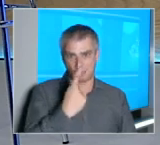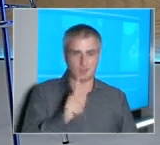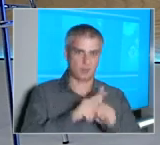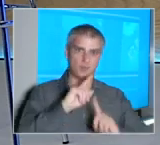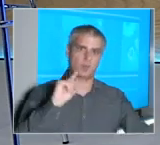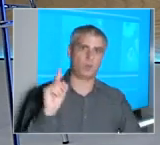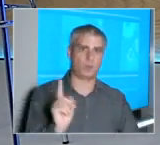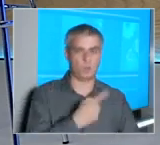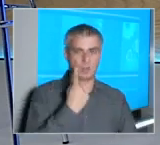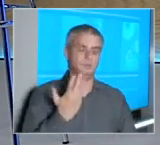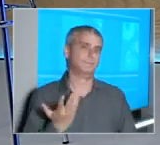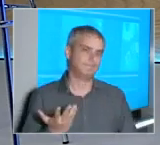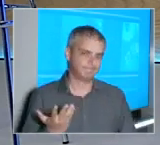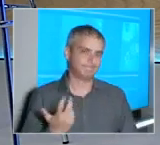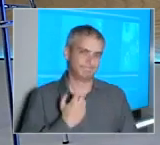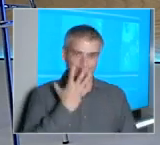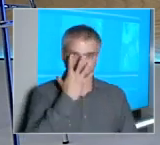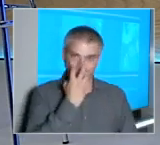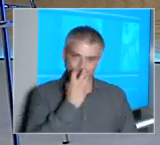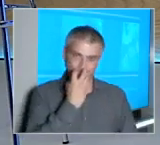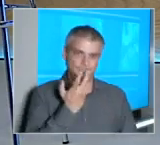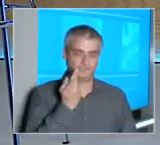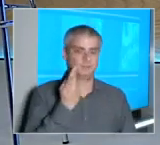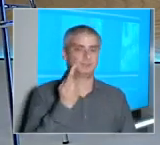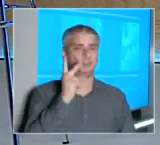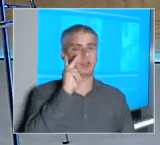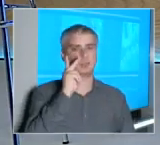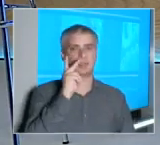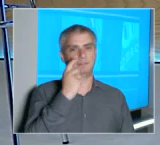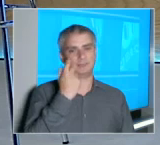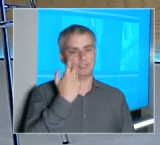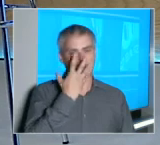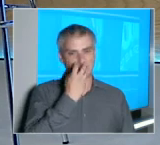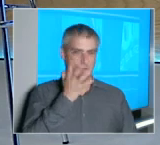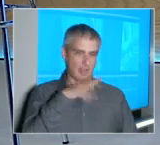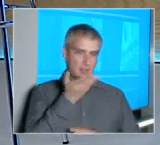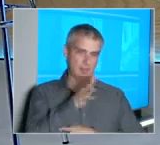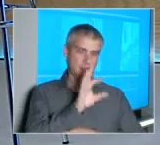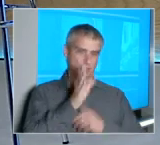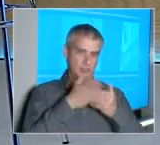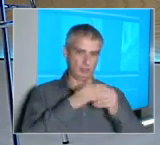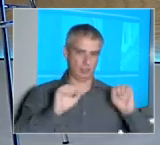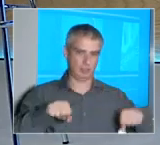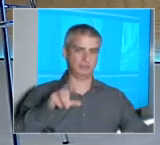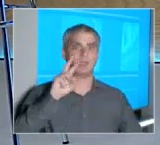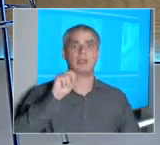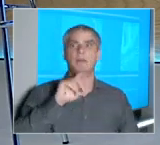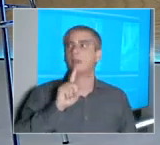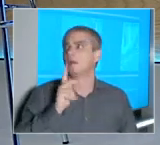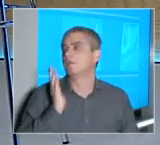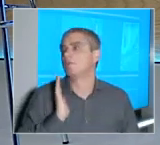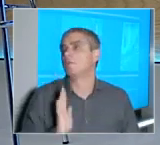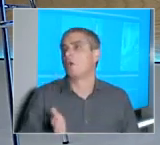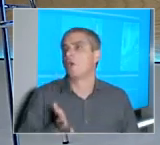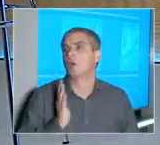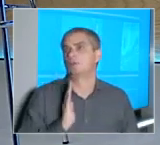כמו כולנו, בעצב, יותר מדוק של עצב, על לכתה של נחמה ריבלין. מאוד, מאוד,